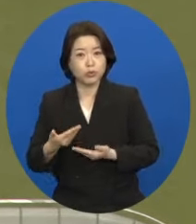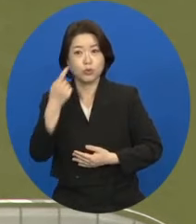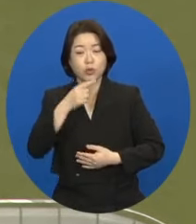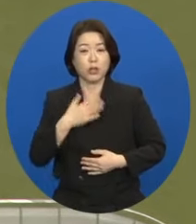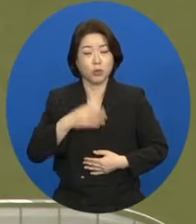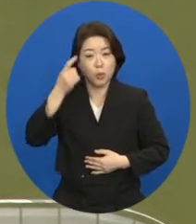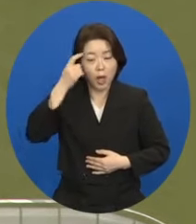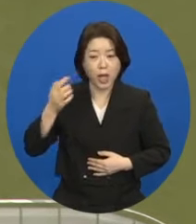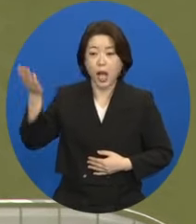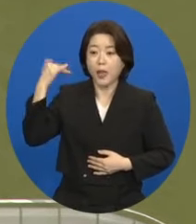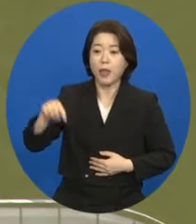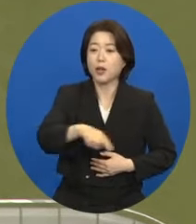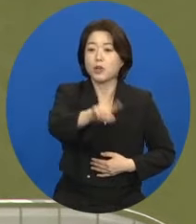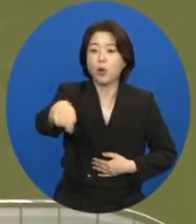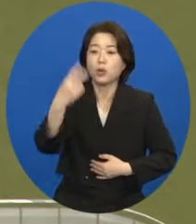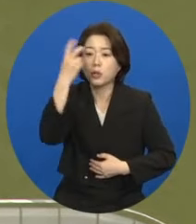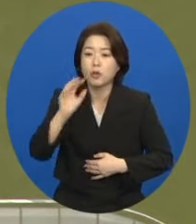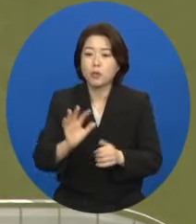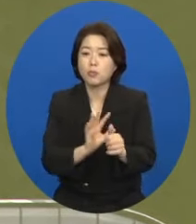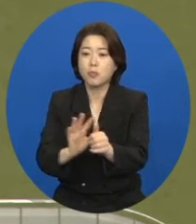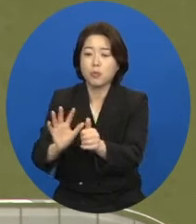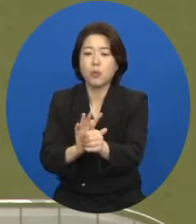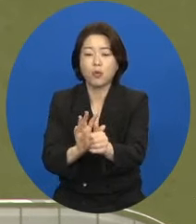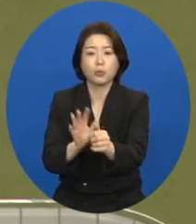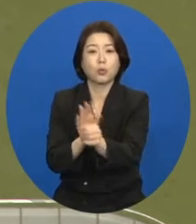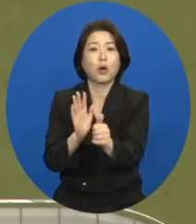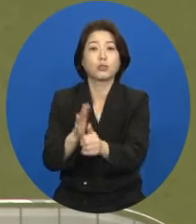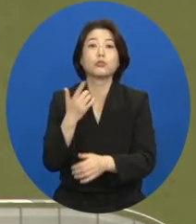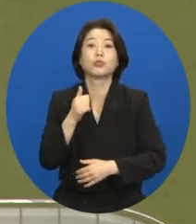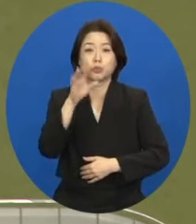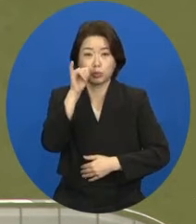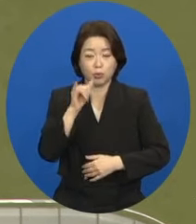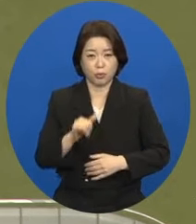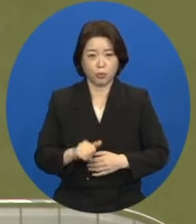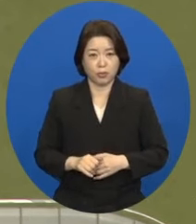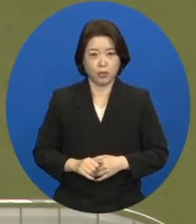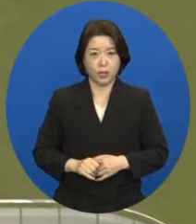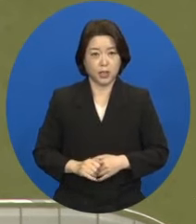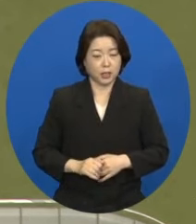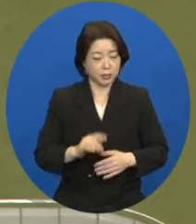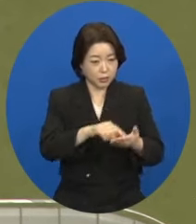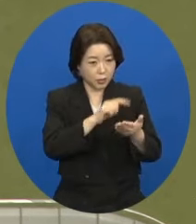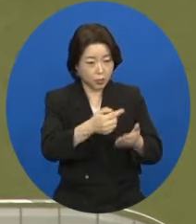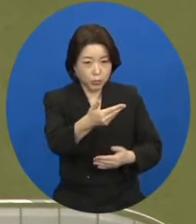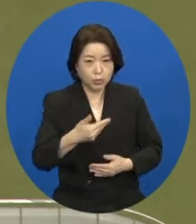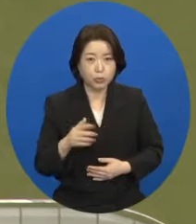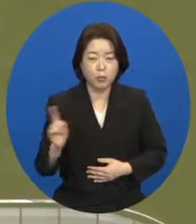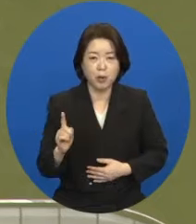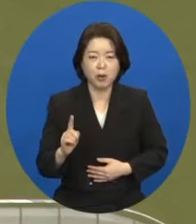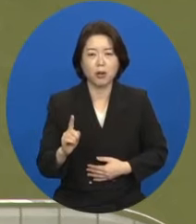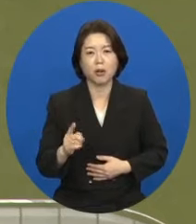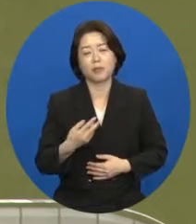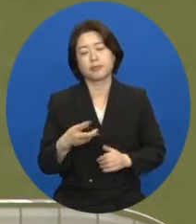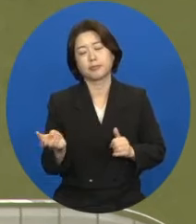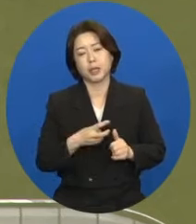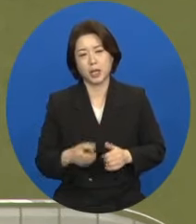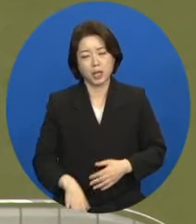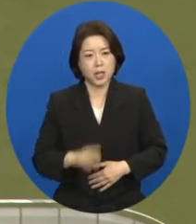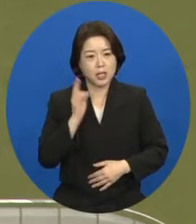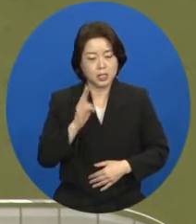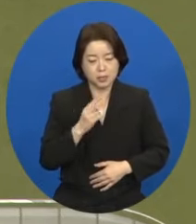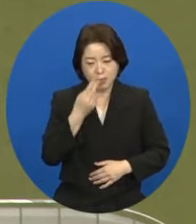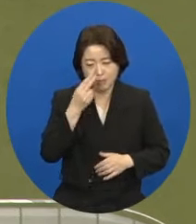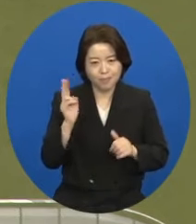주었으니까요. 근데 그렇게 기대를 했지만 돌아온 것은 그것이 아니었습니다. 배신이 어떻게 보면 심한 모욕과